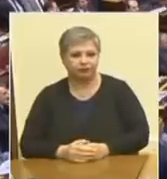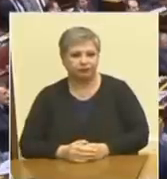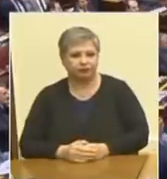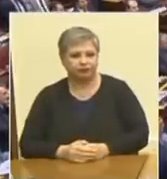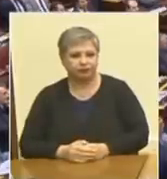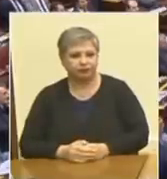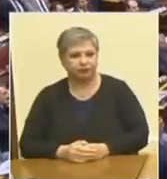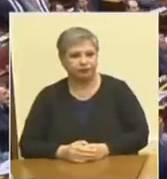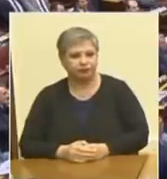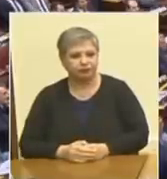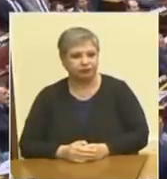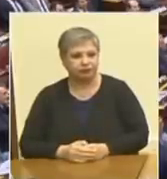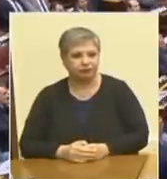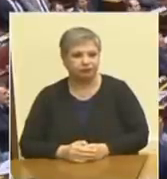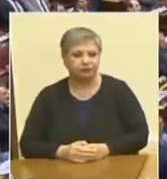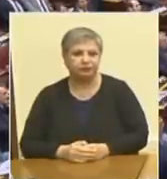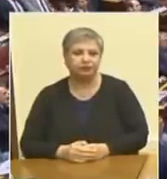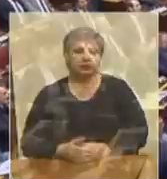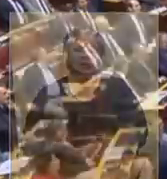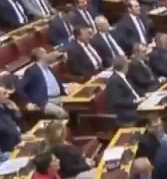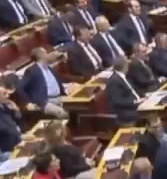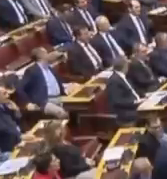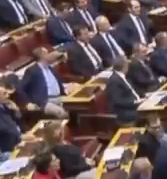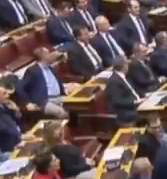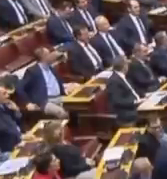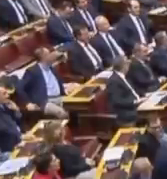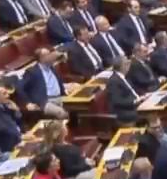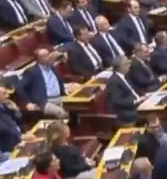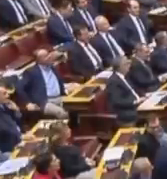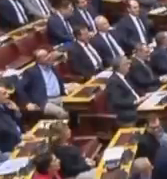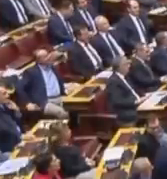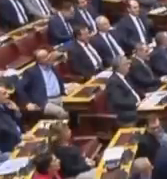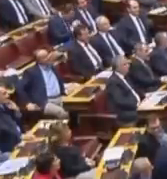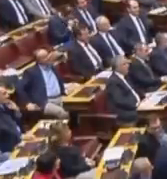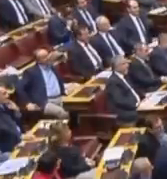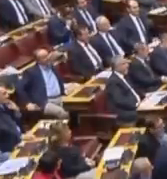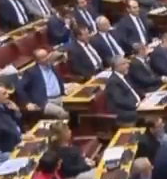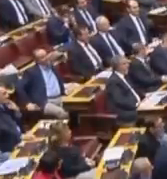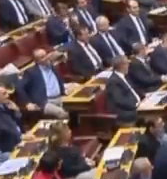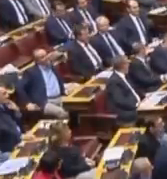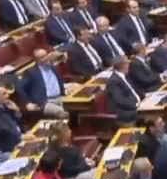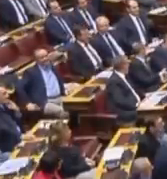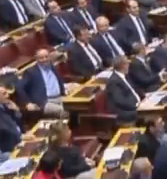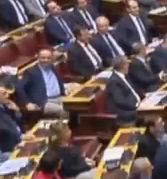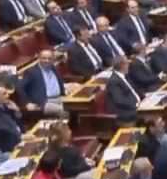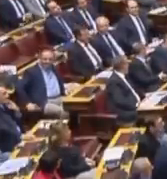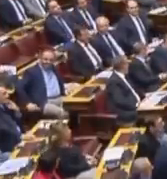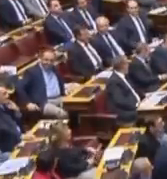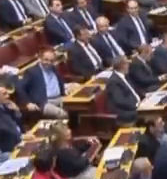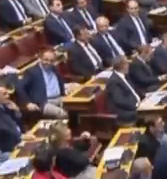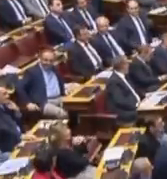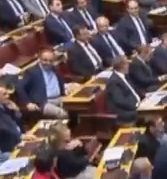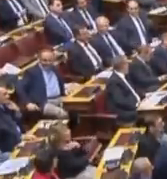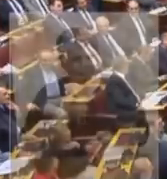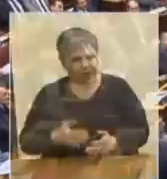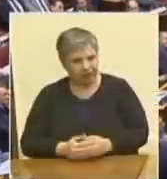Εσείς τώρα, κύριε Καραμαλή, τι να κάνετε, αλλά ο κύριος Μητσοτάκης μιλάει προς όρας. Ελάτε, κύριε Πρόεδρε.